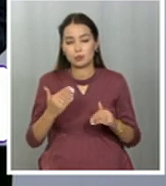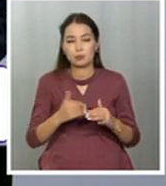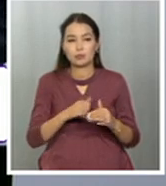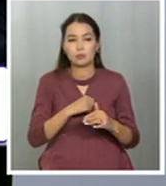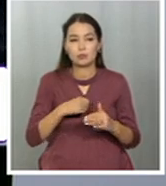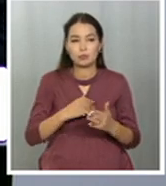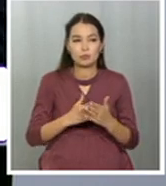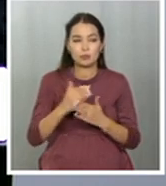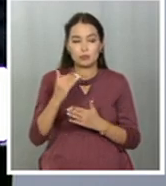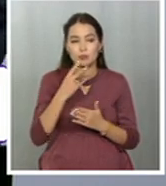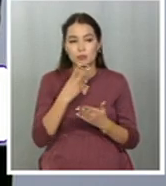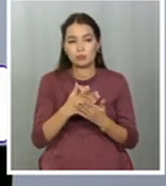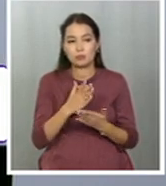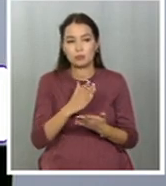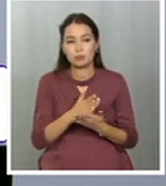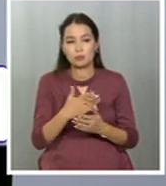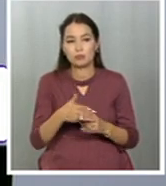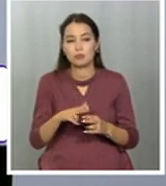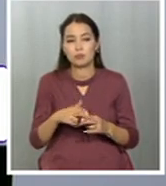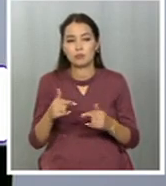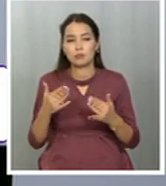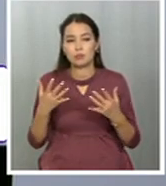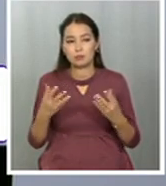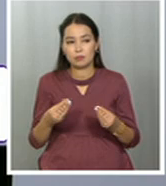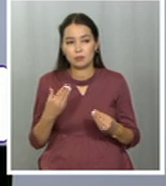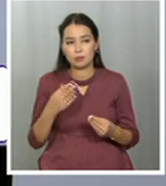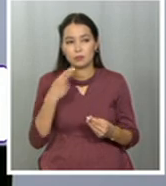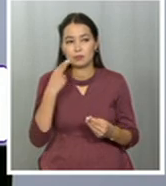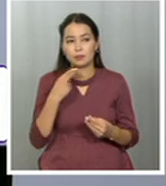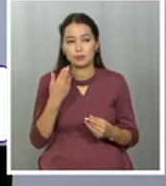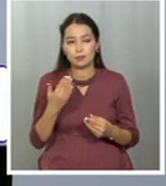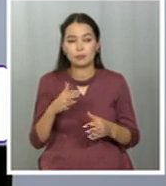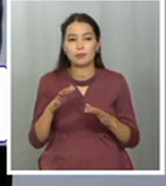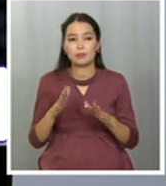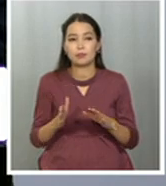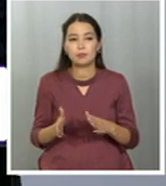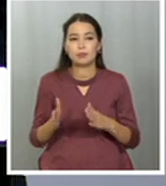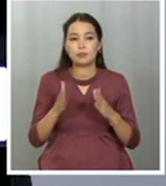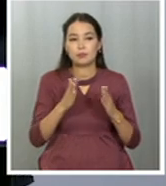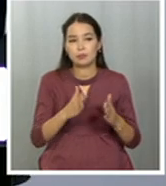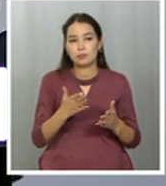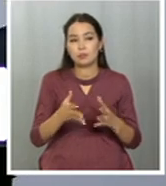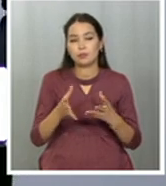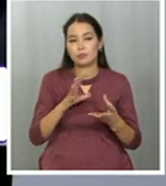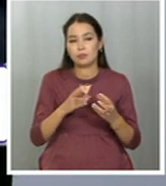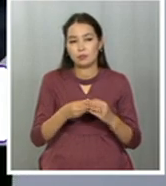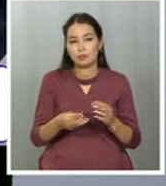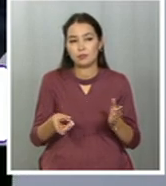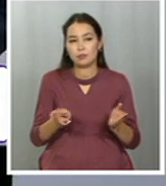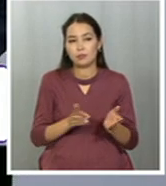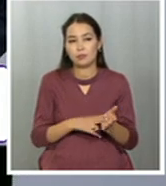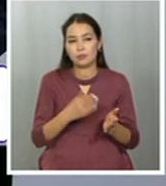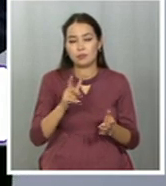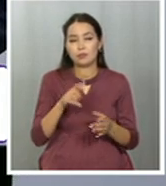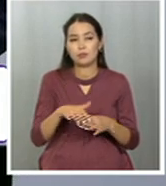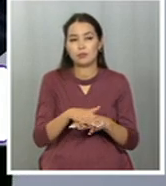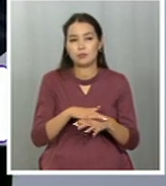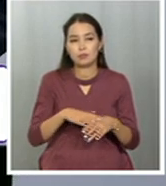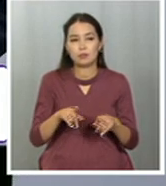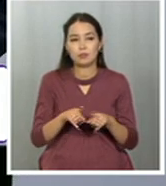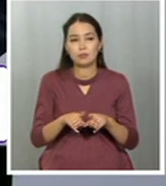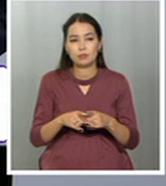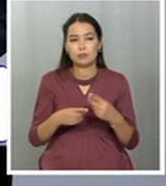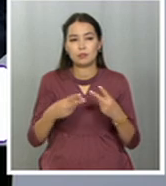сатысына көтерілді. Енді кезекте мынау халық аз қоныстанған аумақтарға халықты көшіру арқылы халықтың тепе-теңдігін сақтау,